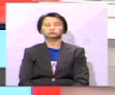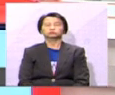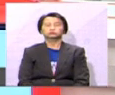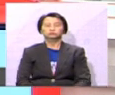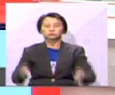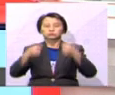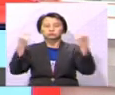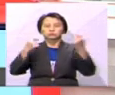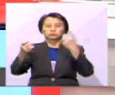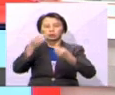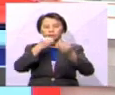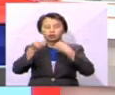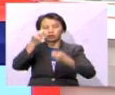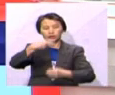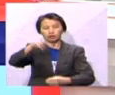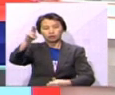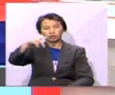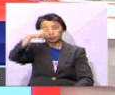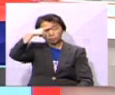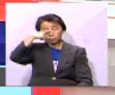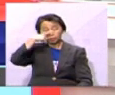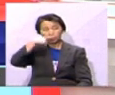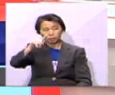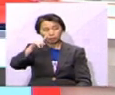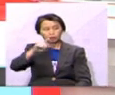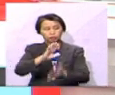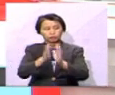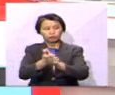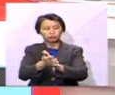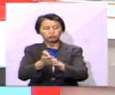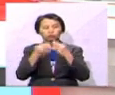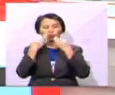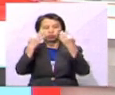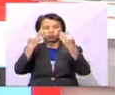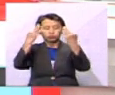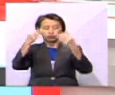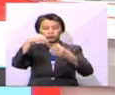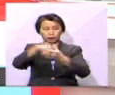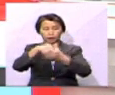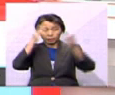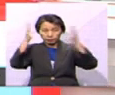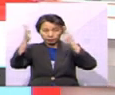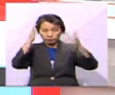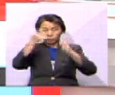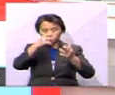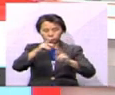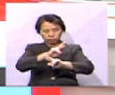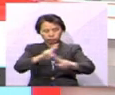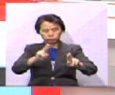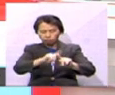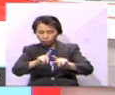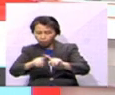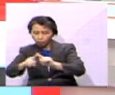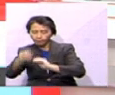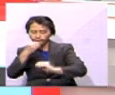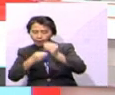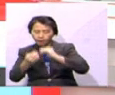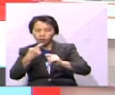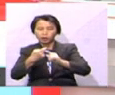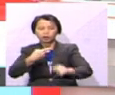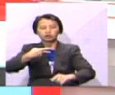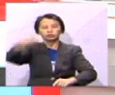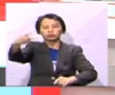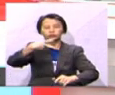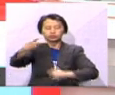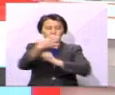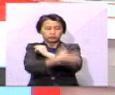Festival Makanan Halal Malaysia Thailand atau MATAF menjadi semakin popular di Malaysia kerana menyediakan variasi produk makanan dari kedua-dua